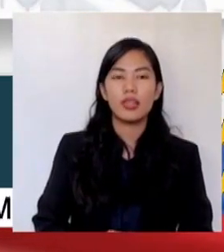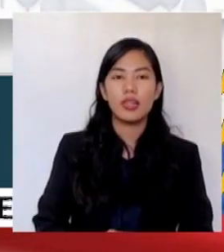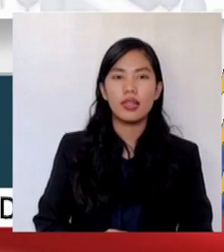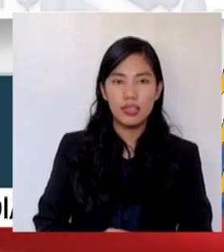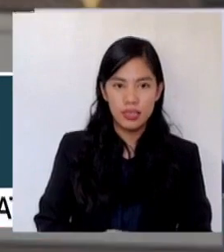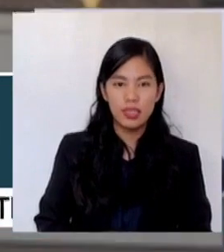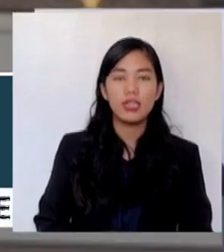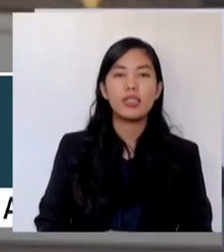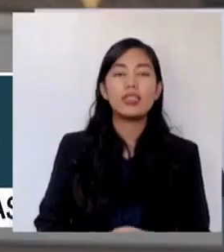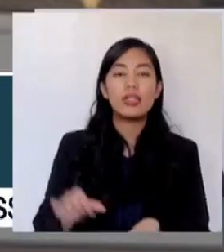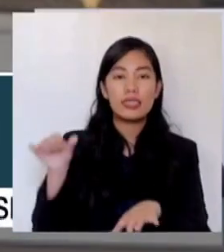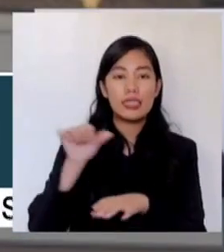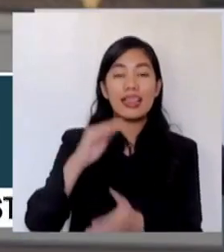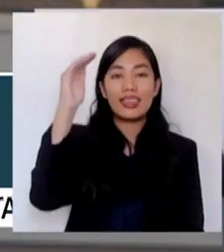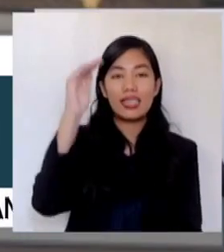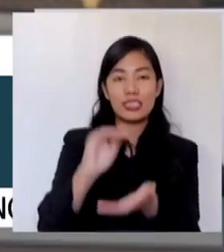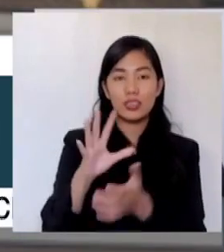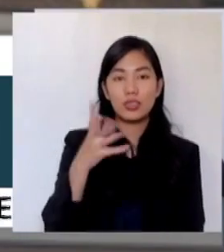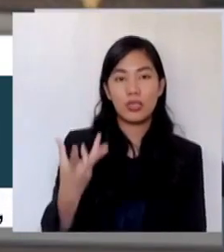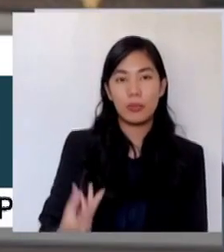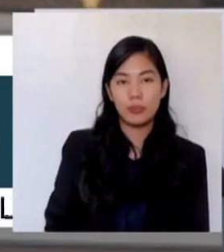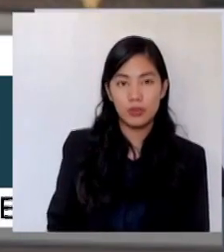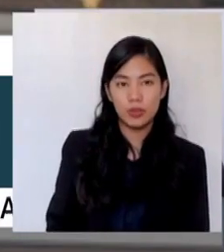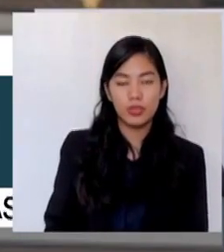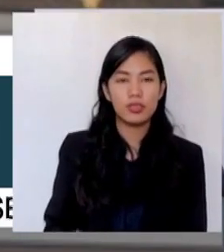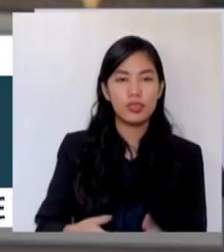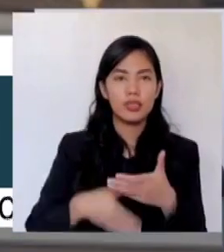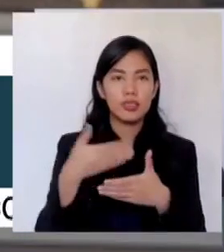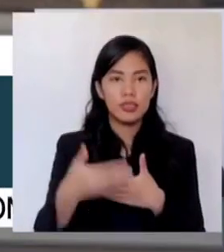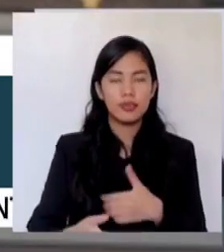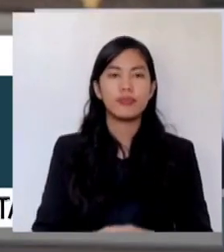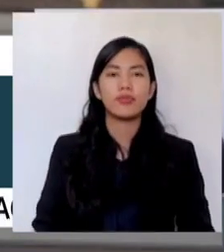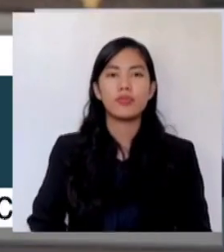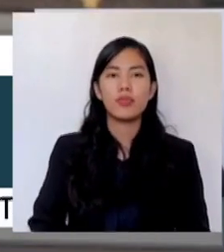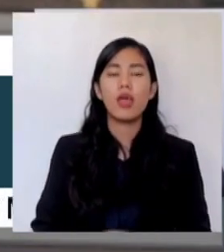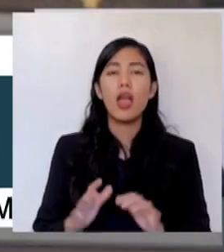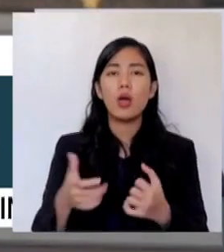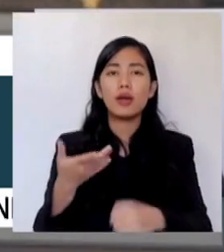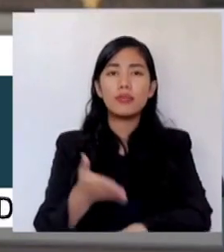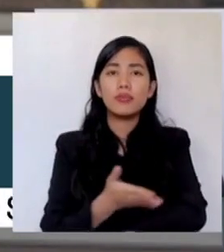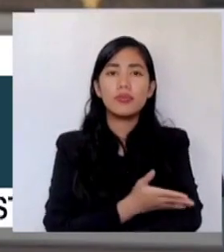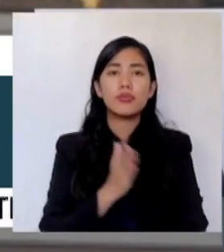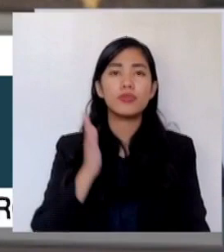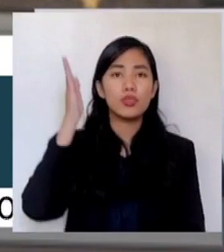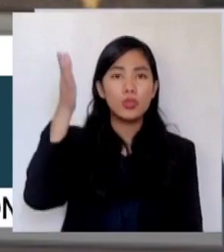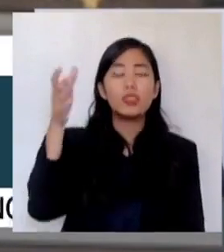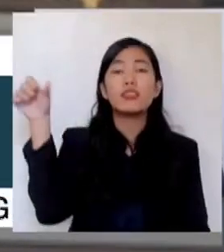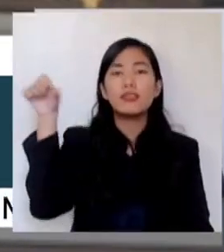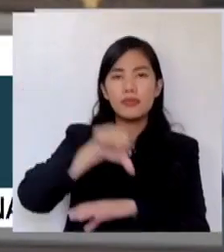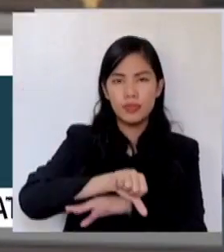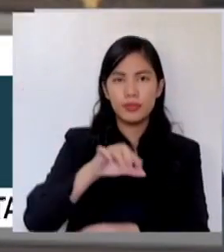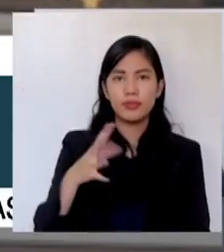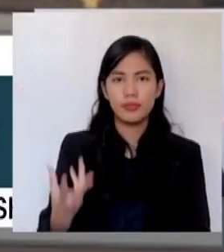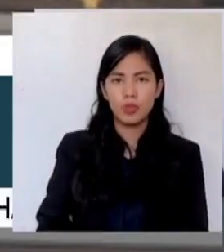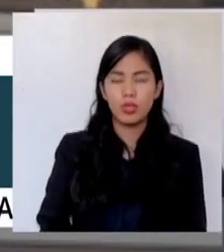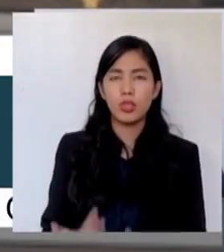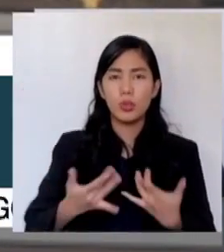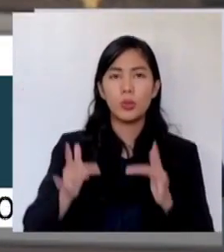corruption will die. The only way na magkaroon tayo ng magandang kinabukasan is sugpuin yung corruption na yan. Kawawa ang ating mga